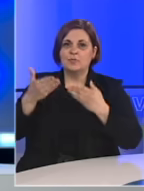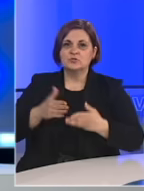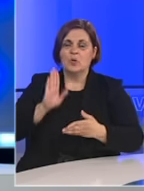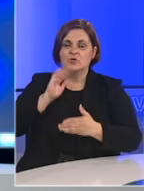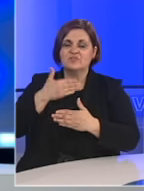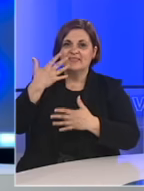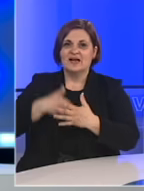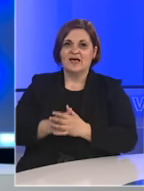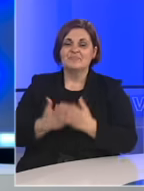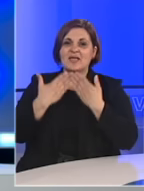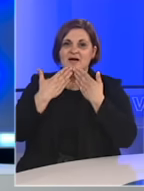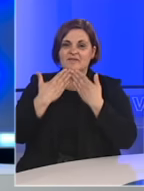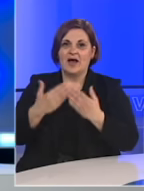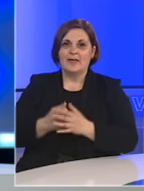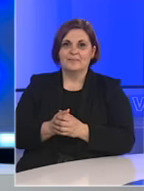BHT1. Hvala.